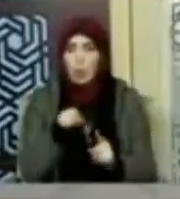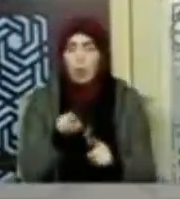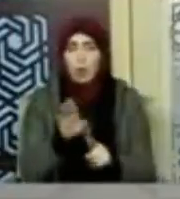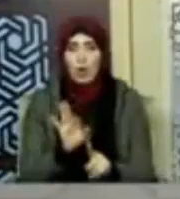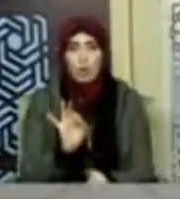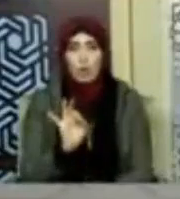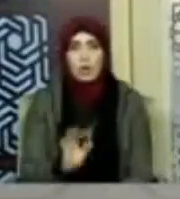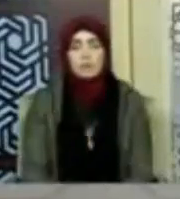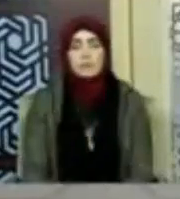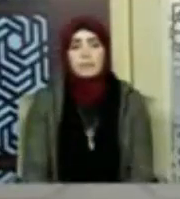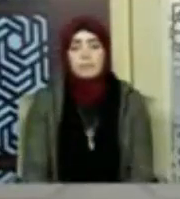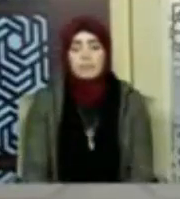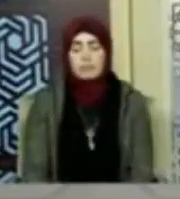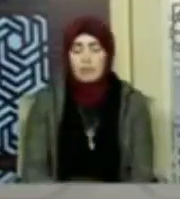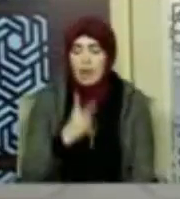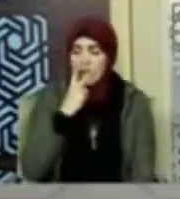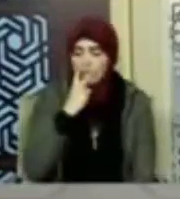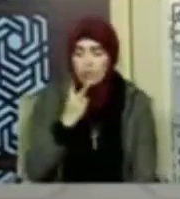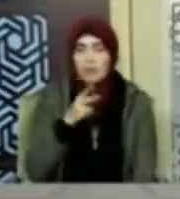فنظر النبي